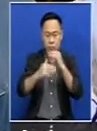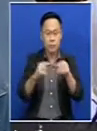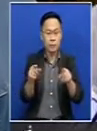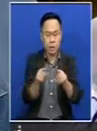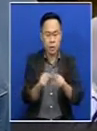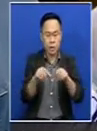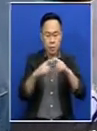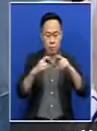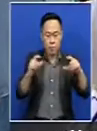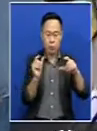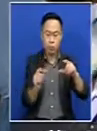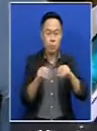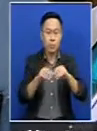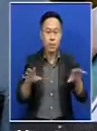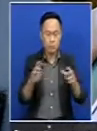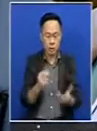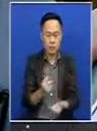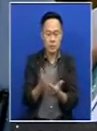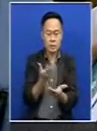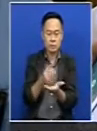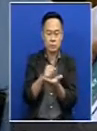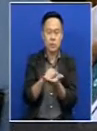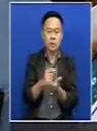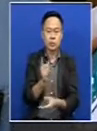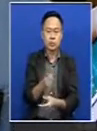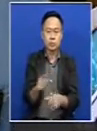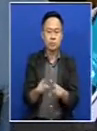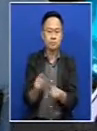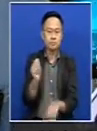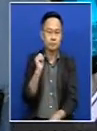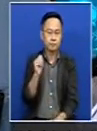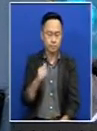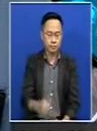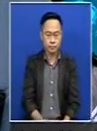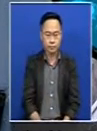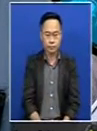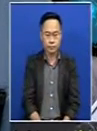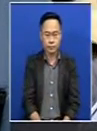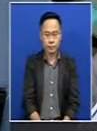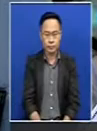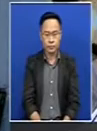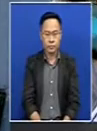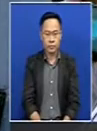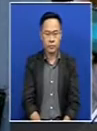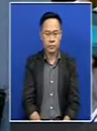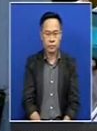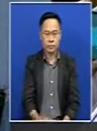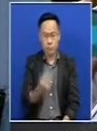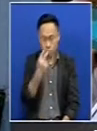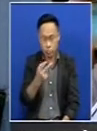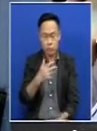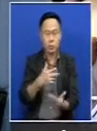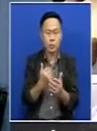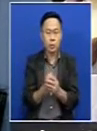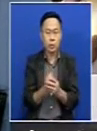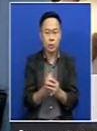ชิปคัทอย่างแพร่หลายนะฮะก็คงจะน่าจะเก็บค่าธรรมเนียมในสระเดิมไปก่อนอันนี้ก็คงต้องดูส